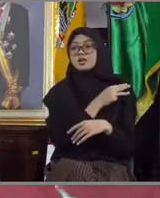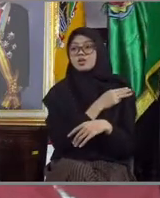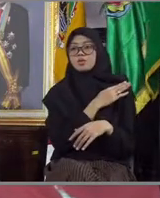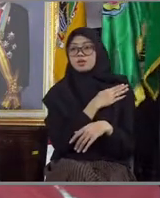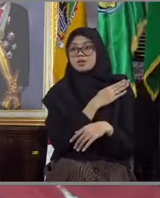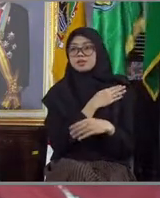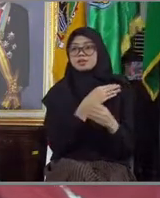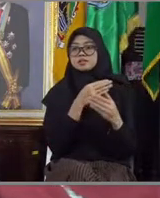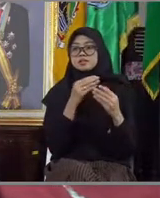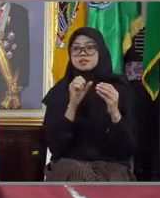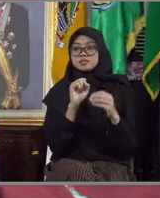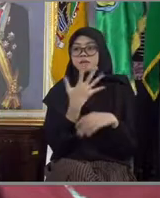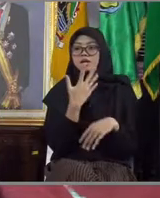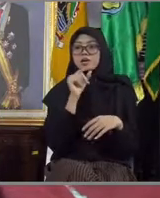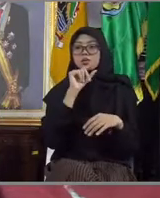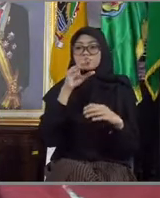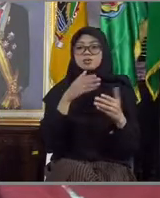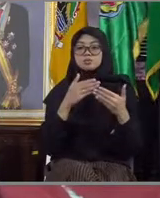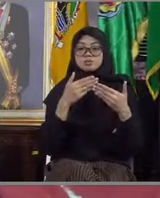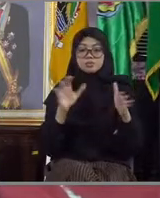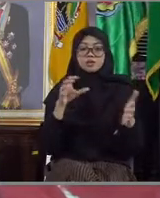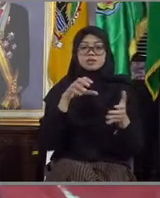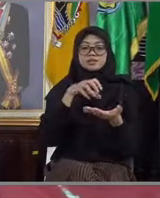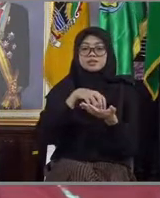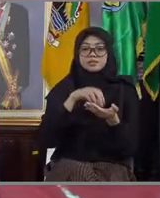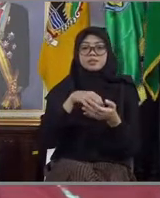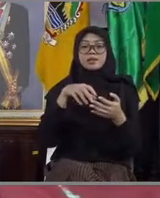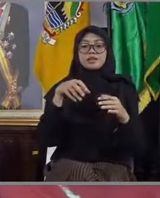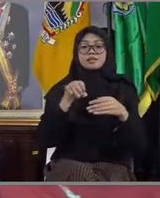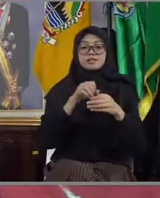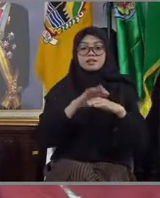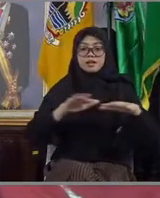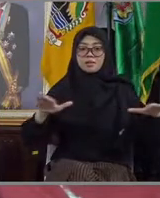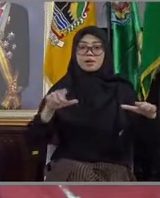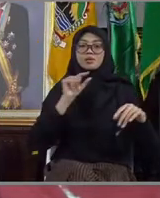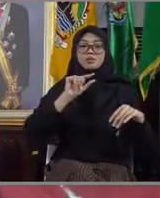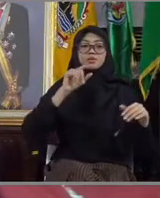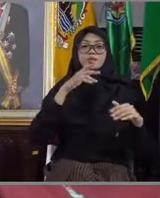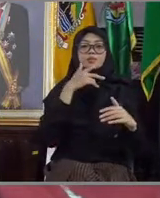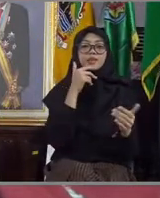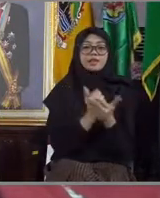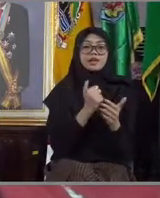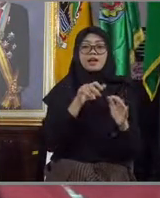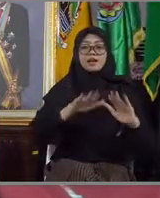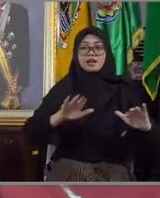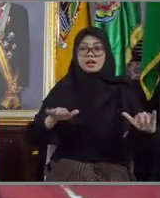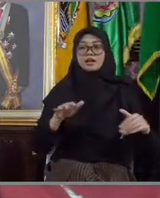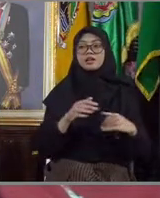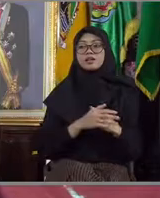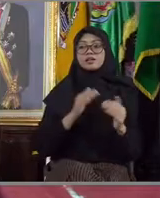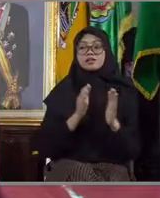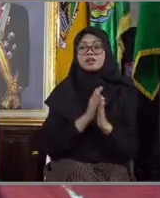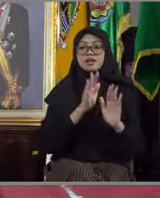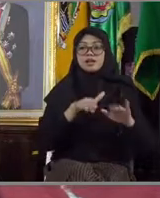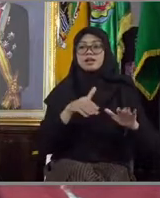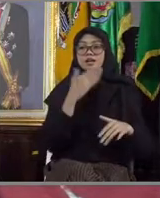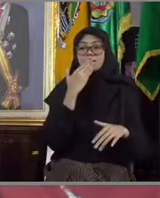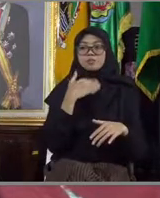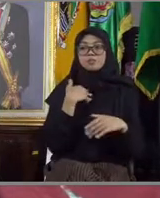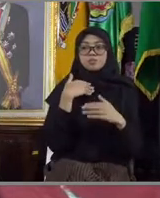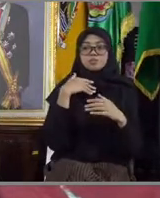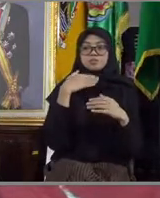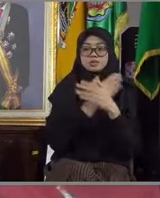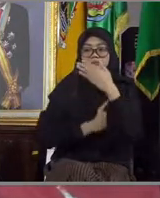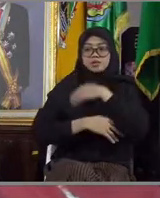lahan terbuka dan taman ramah anak untuk oh. Kepentingan anak dan untuk anak berkebutuhan khusus, yeah. Terkhusus